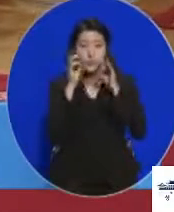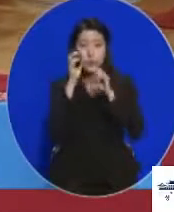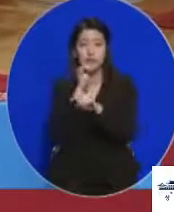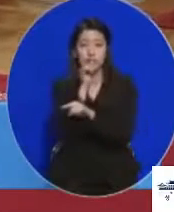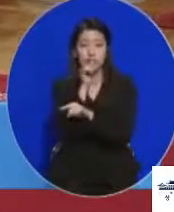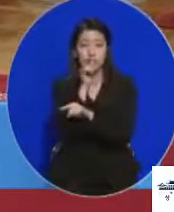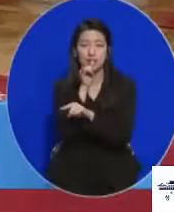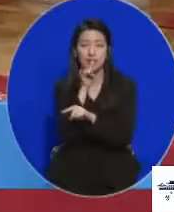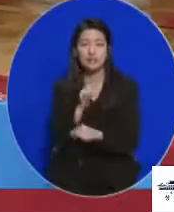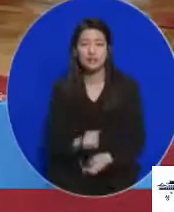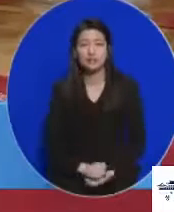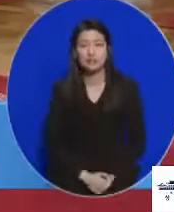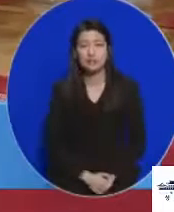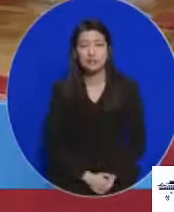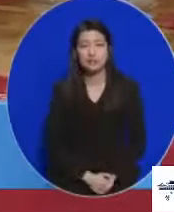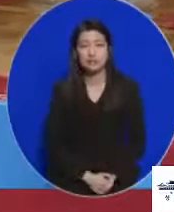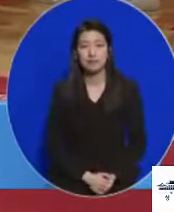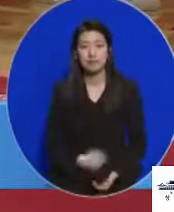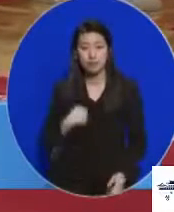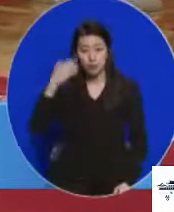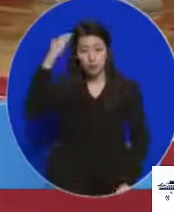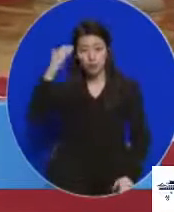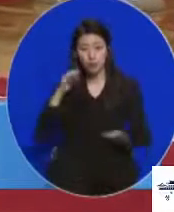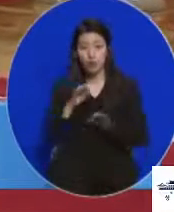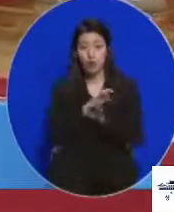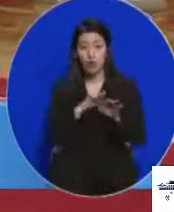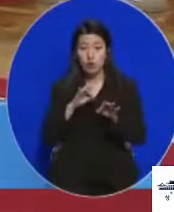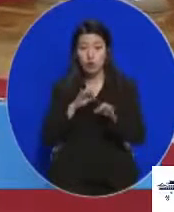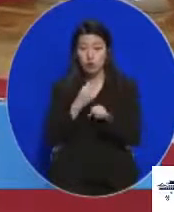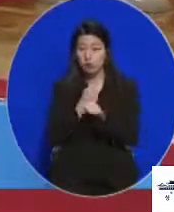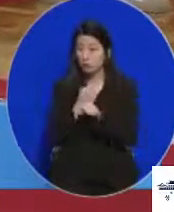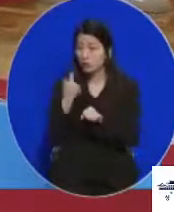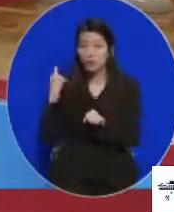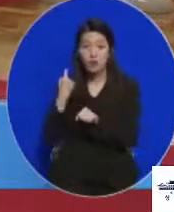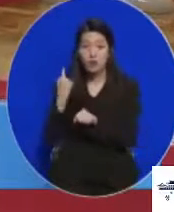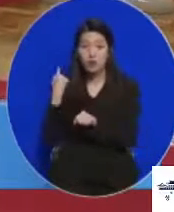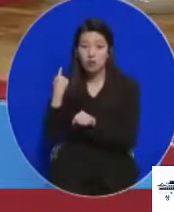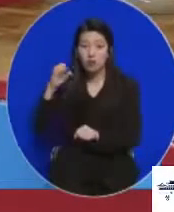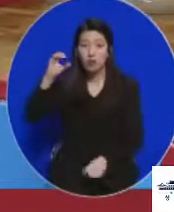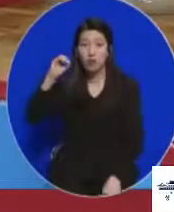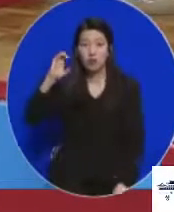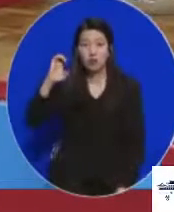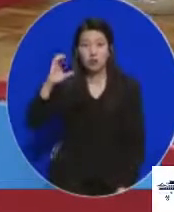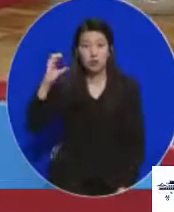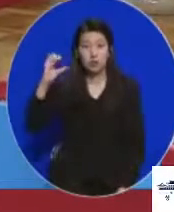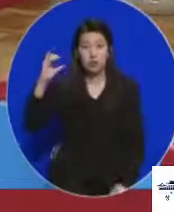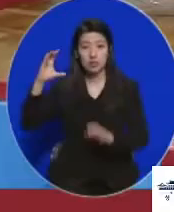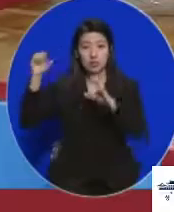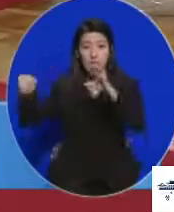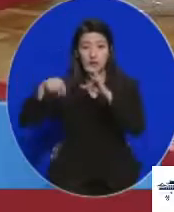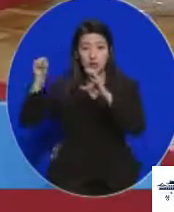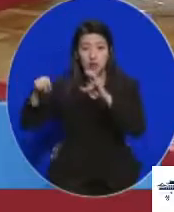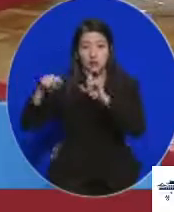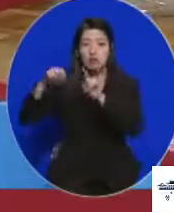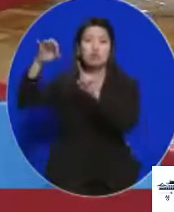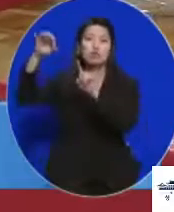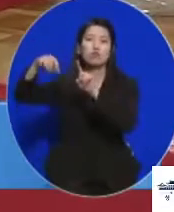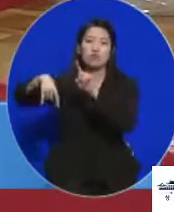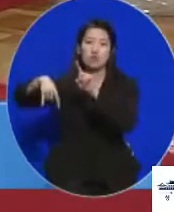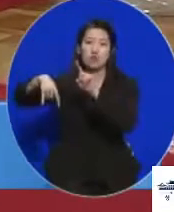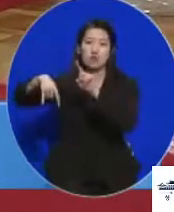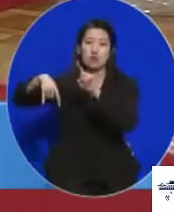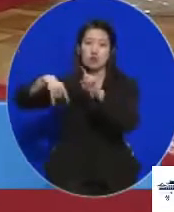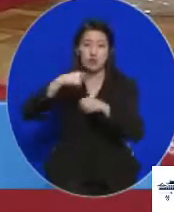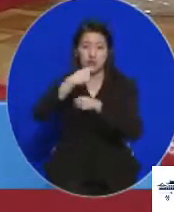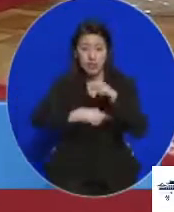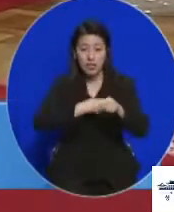우리 경제는 지난해 oecd 국가 중 최고의 성장률로 gdp 규모 세계 10